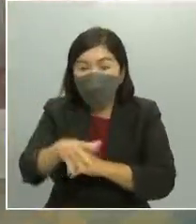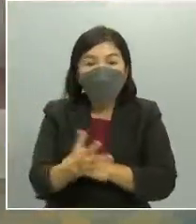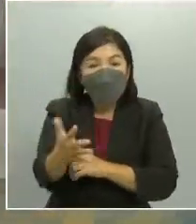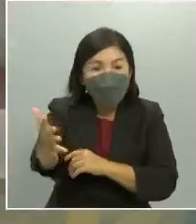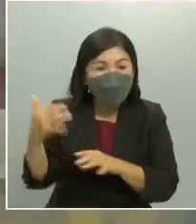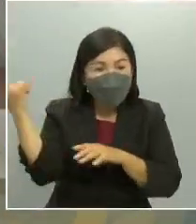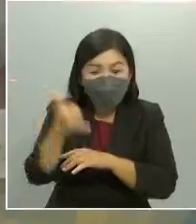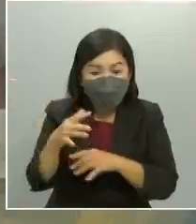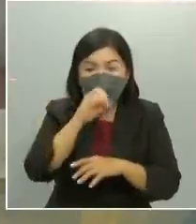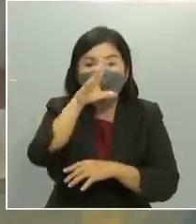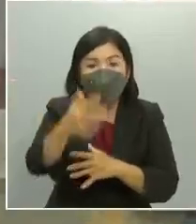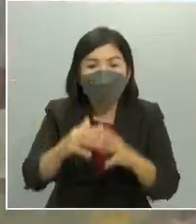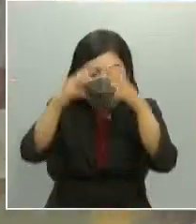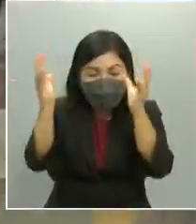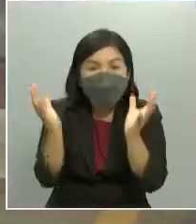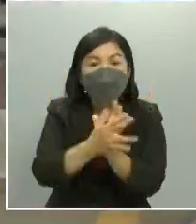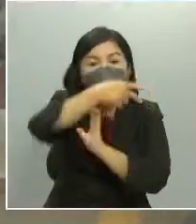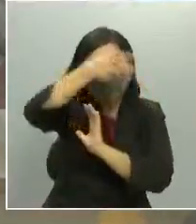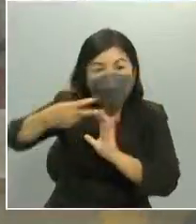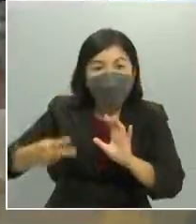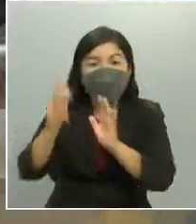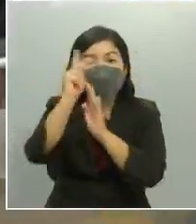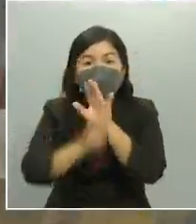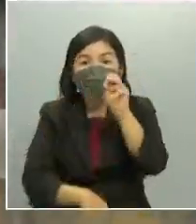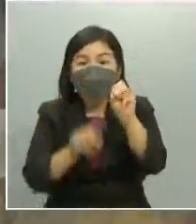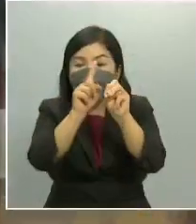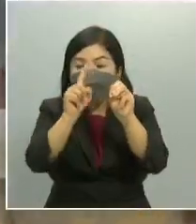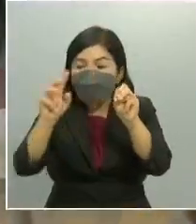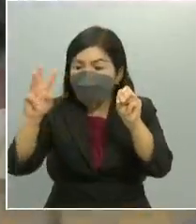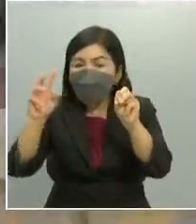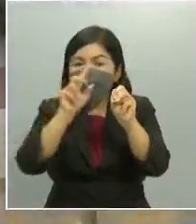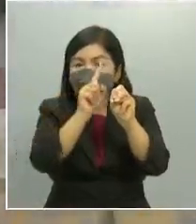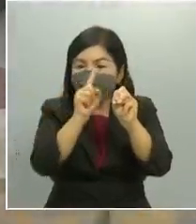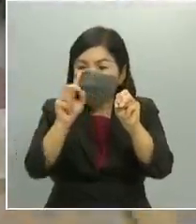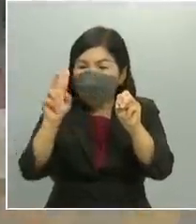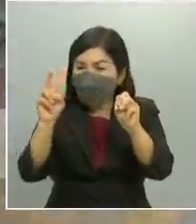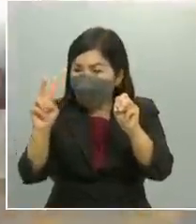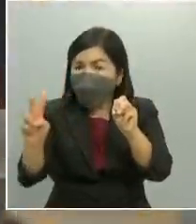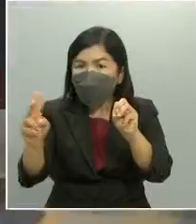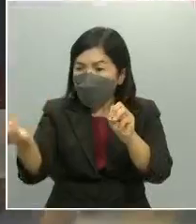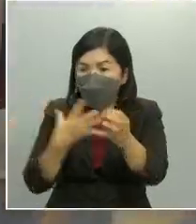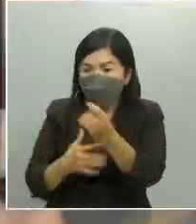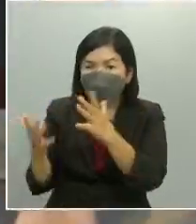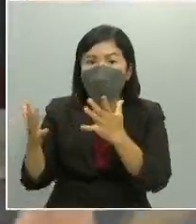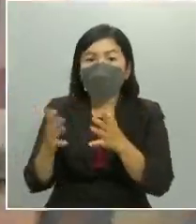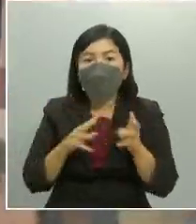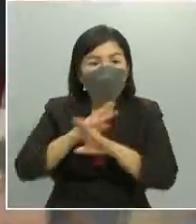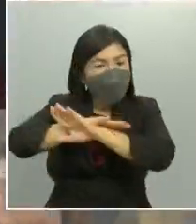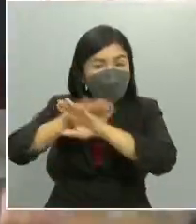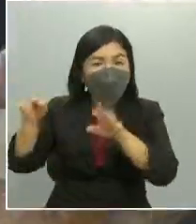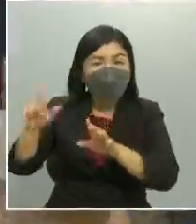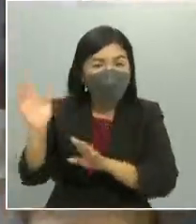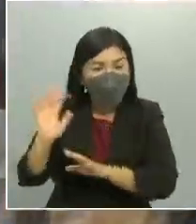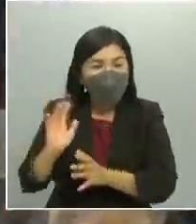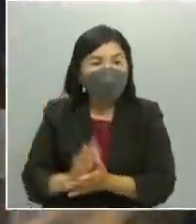ว่าจะเข้ามาแล้วจะมีลูกโป่งข้อความยกเลิก 112เข้ามาด้วยก็เลยไม่อนุญาตให้เอาเข้ามาขอที่มนตัวเลยเห็นว่าคน